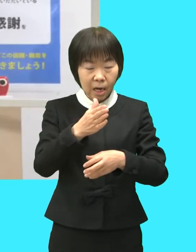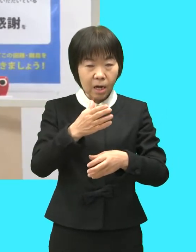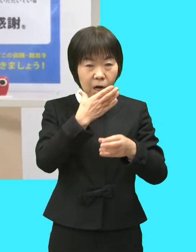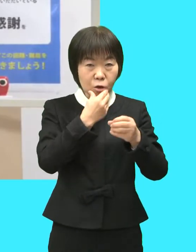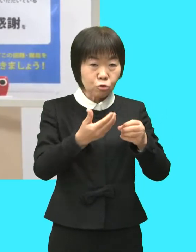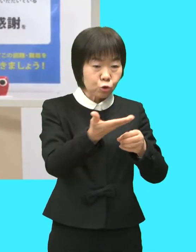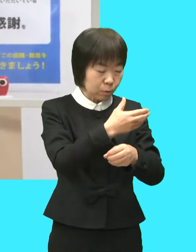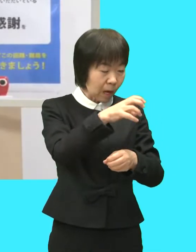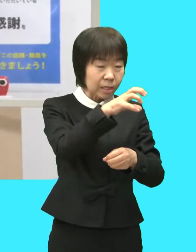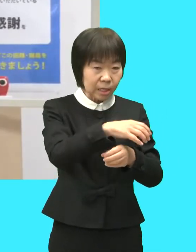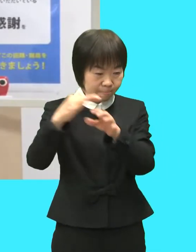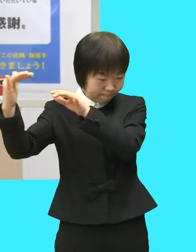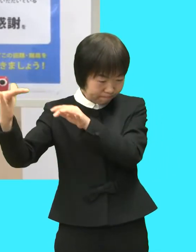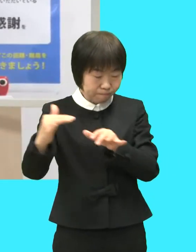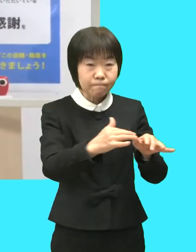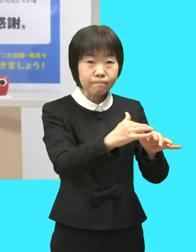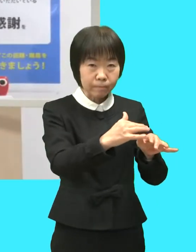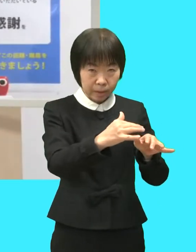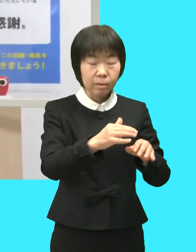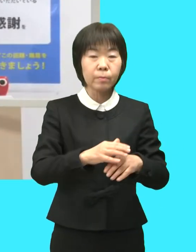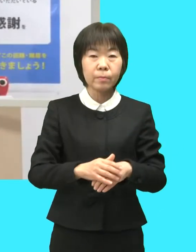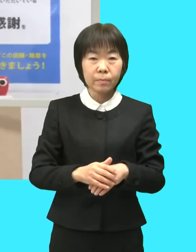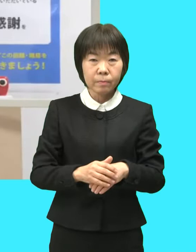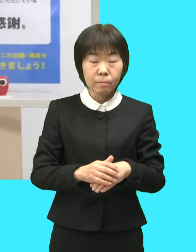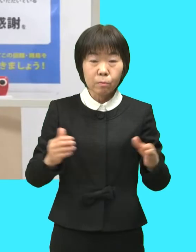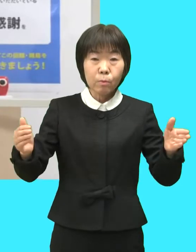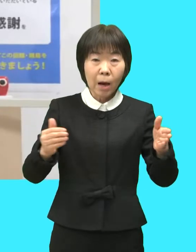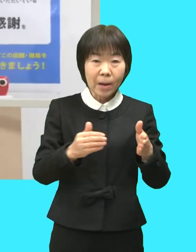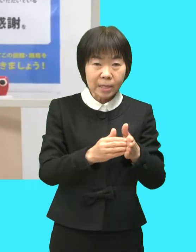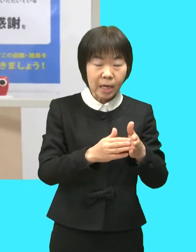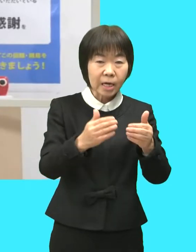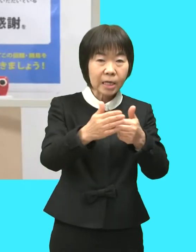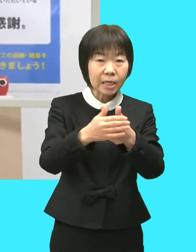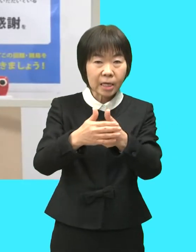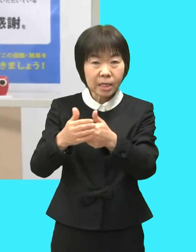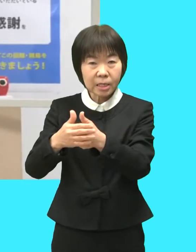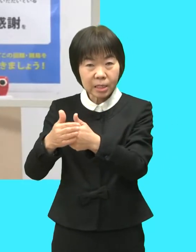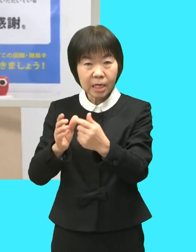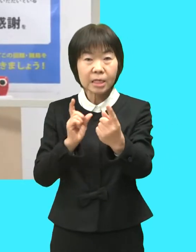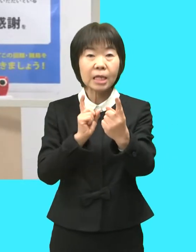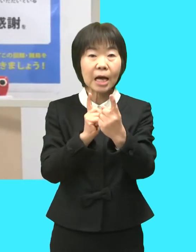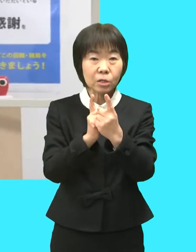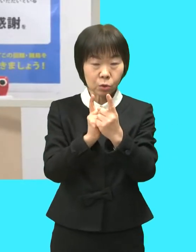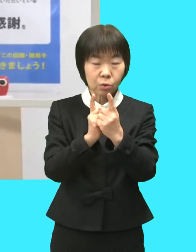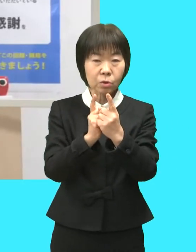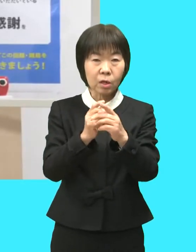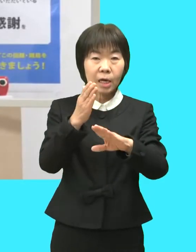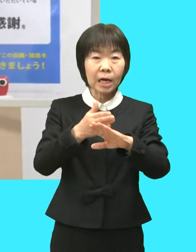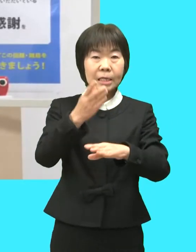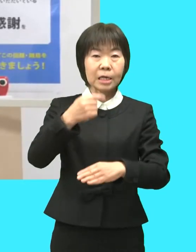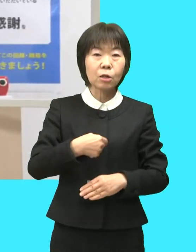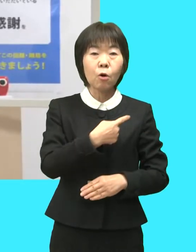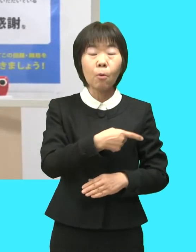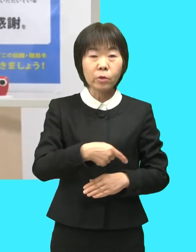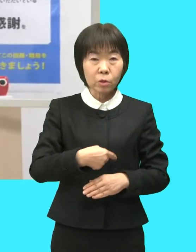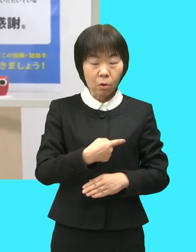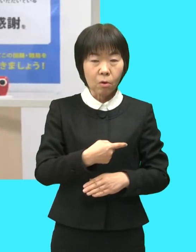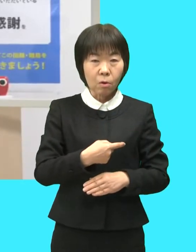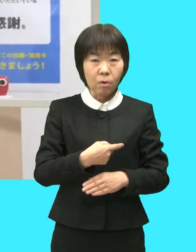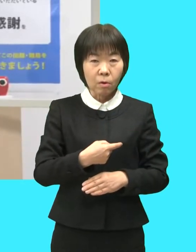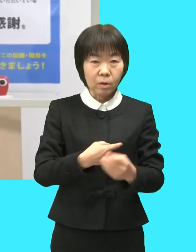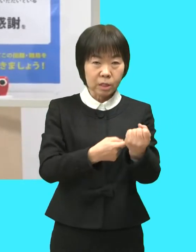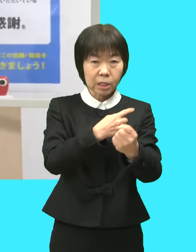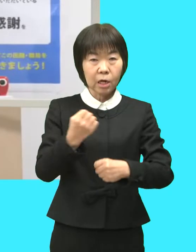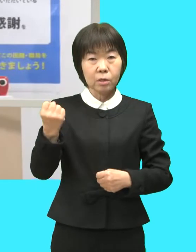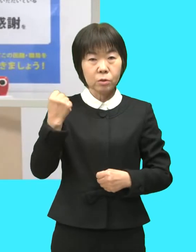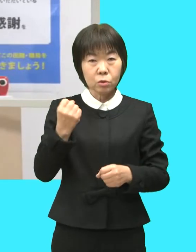に注目が集まります。これまでいただいたご支援に対する感謝の思いと、力